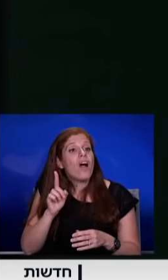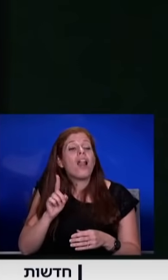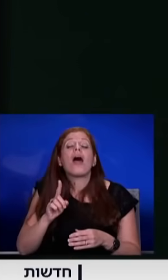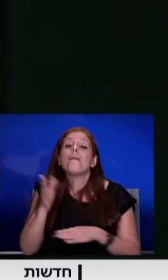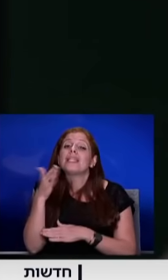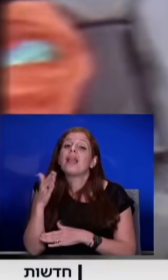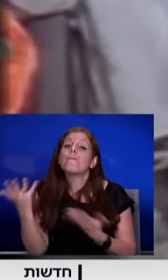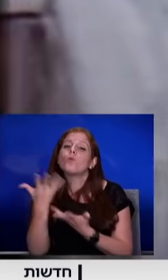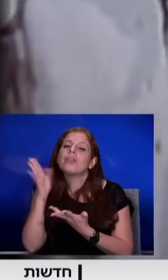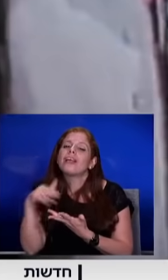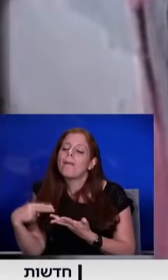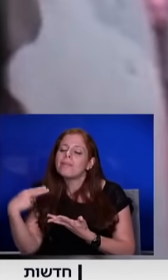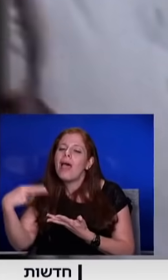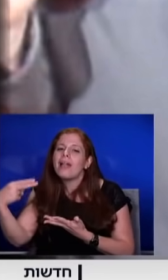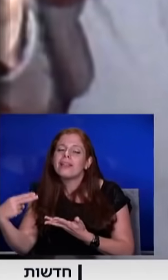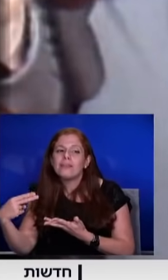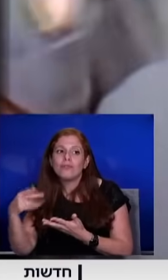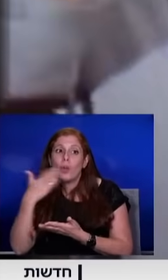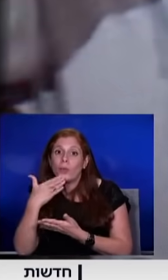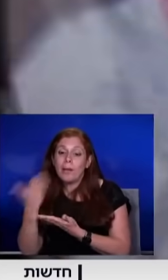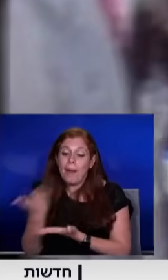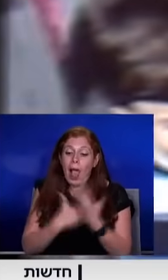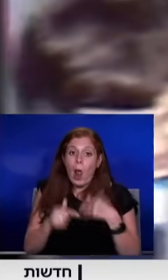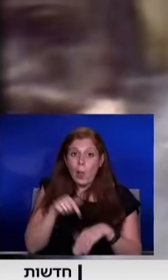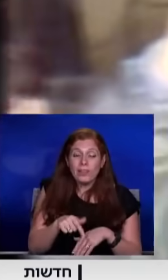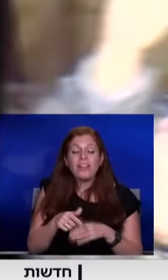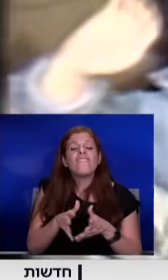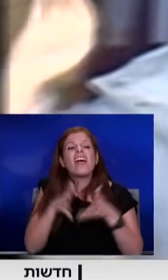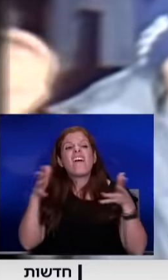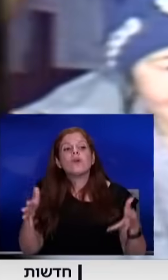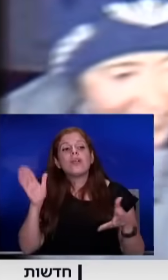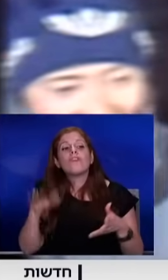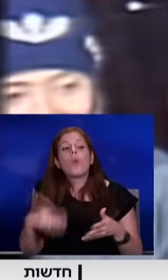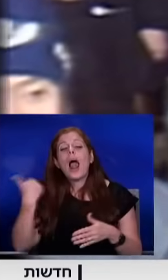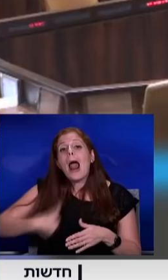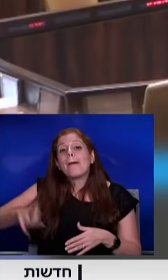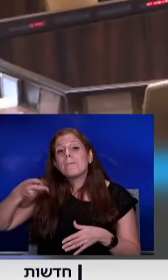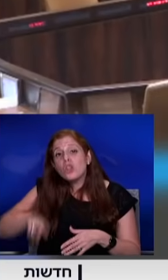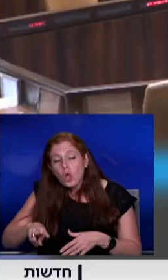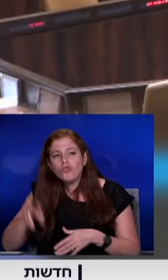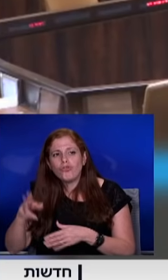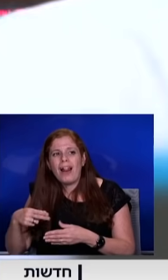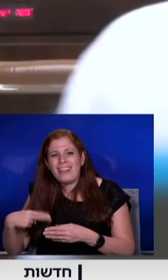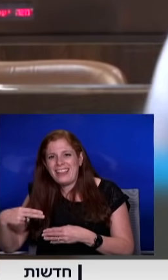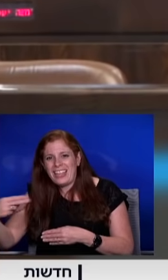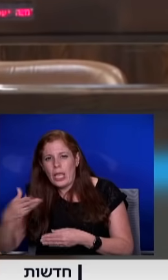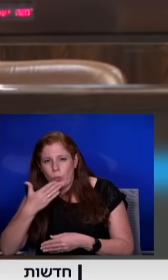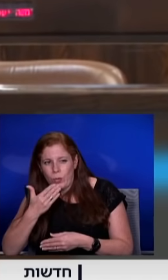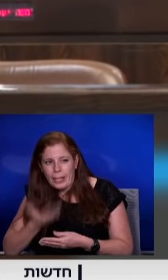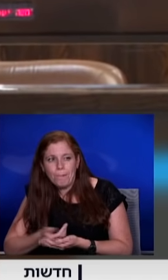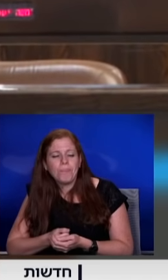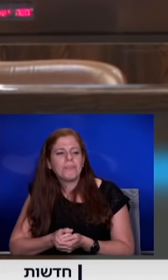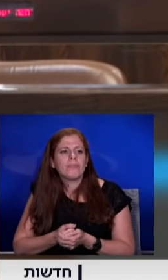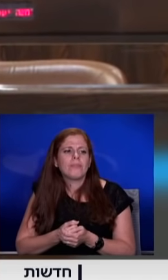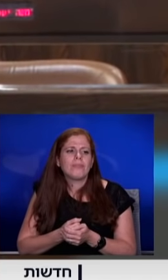יהודים לעלות, ובגץ בפסיקת ריאה הרחיב את זכות השבות אפילו לאלמנות של נכדי יהודים. קמפיין